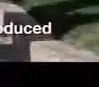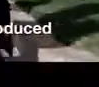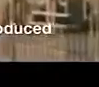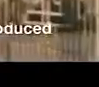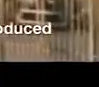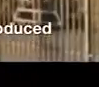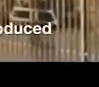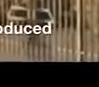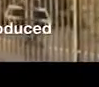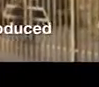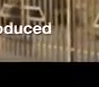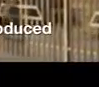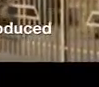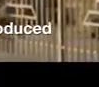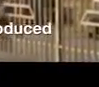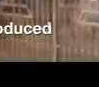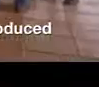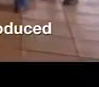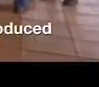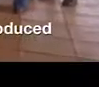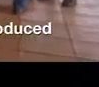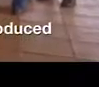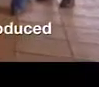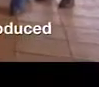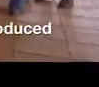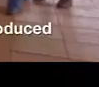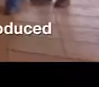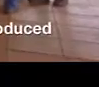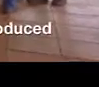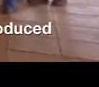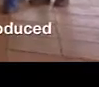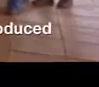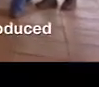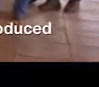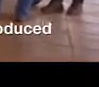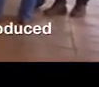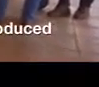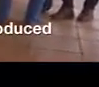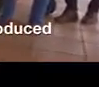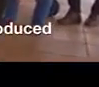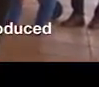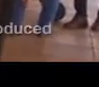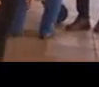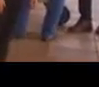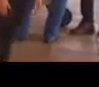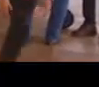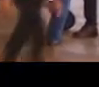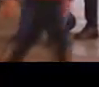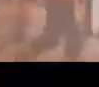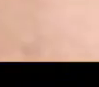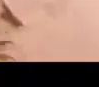fanga asos solgan hamda nolni kundalik hayotimizga olib kirgan sevimli o'zbek